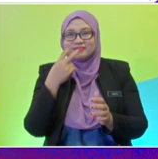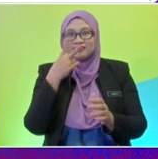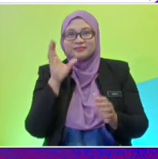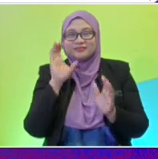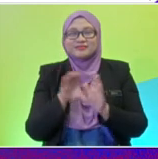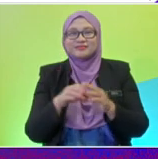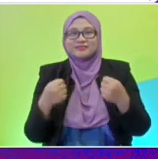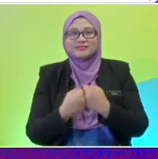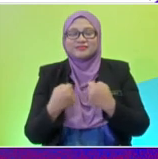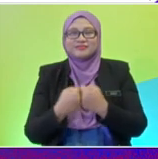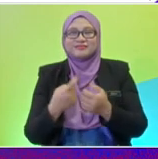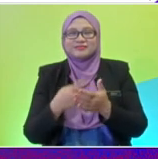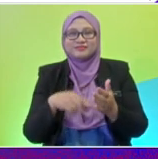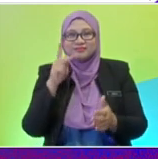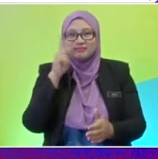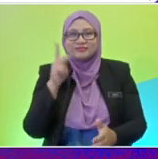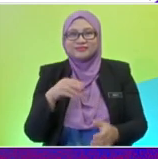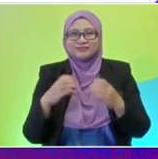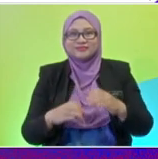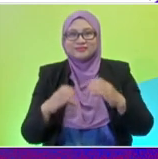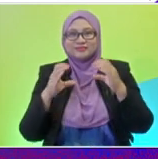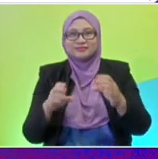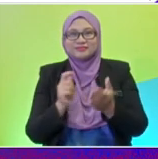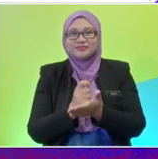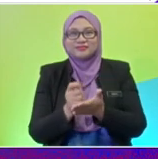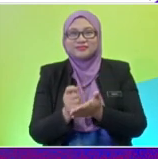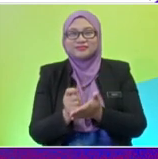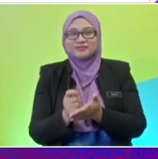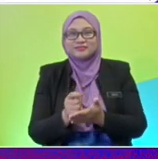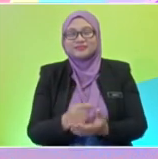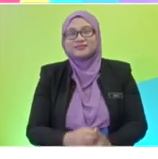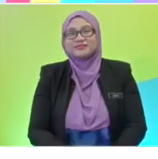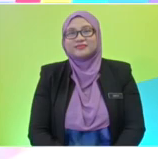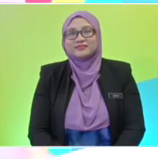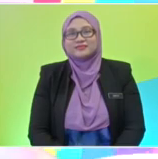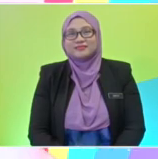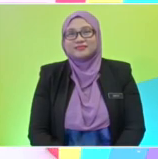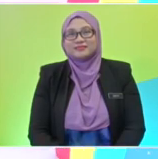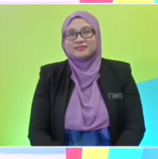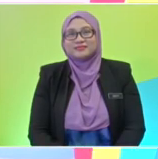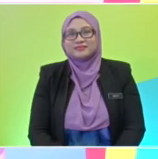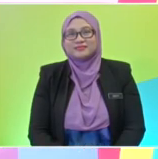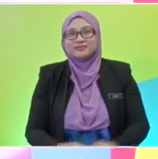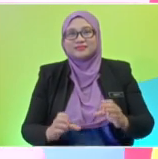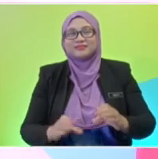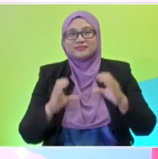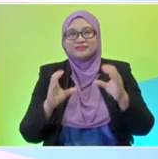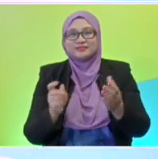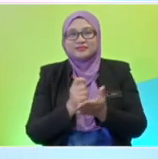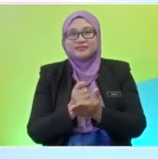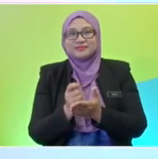apakah cara bertoleransi di situ Oke saya pernah jawab Kristen silakan cara bertoleransi